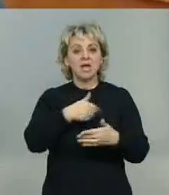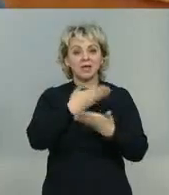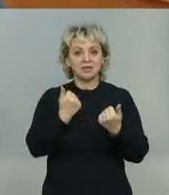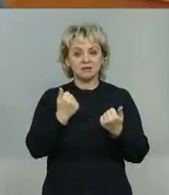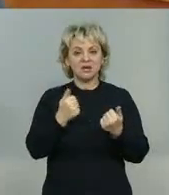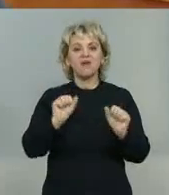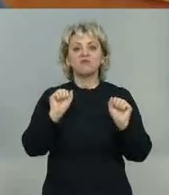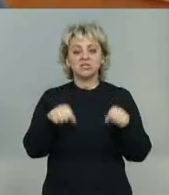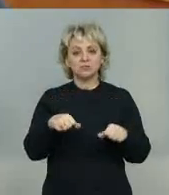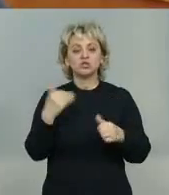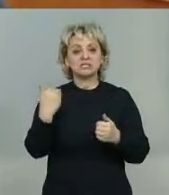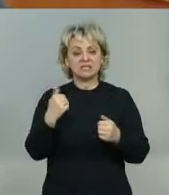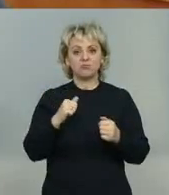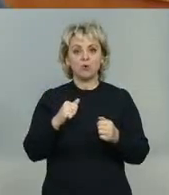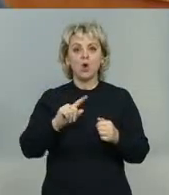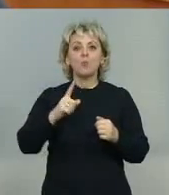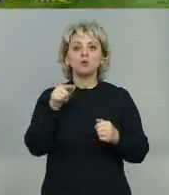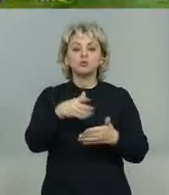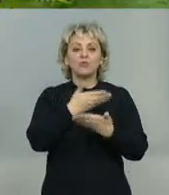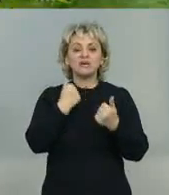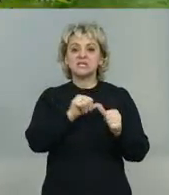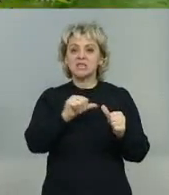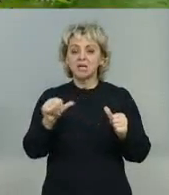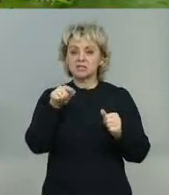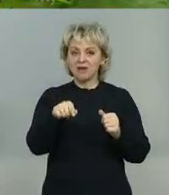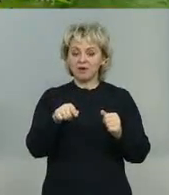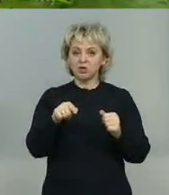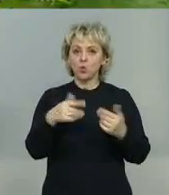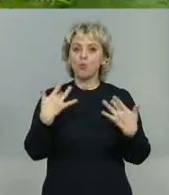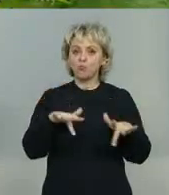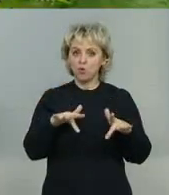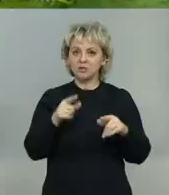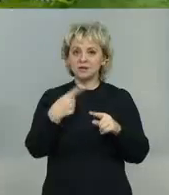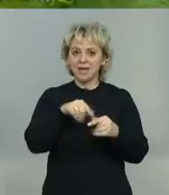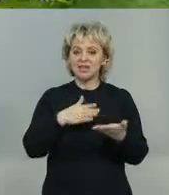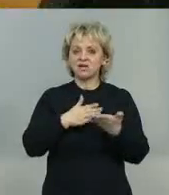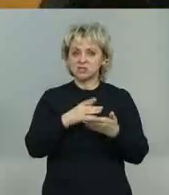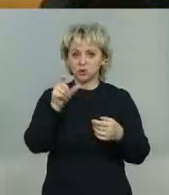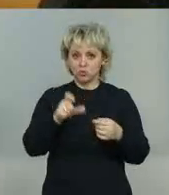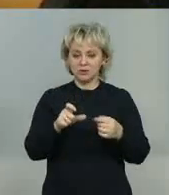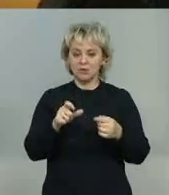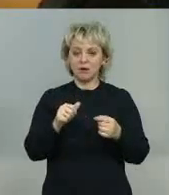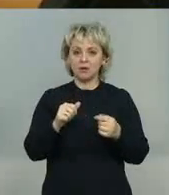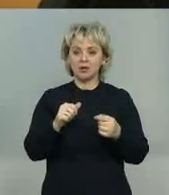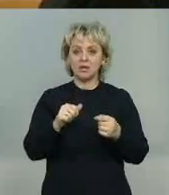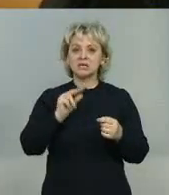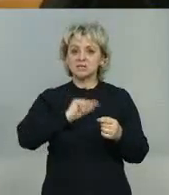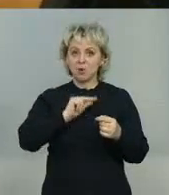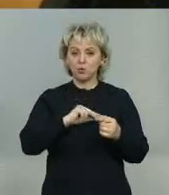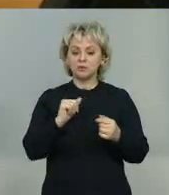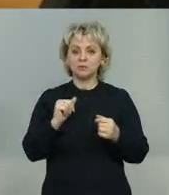нет возможности его. Почему у вас нет основания уволить этого сотрудника с